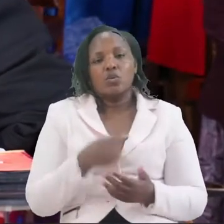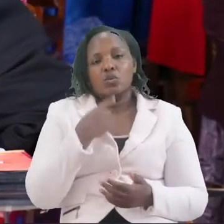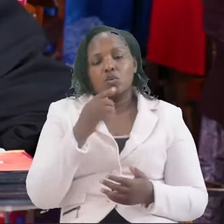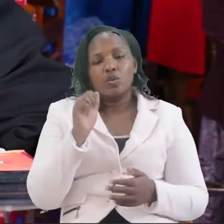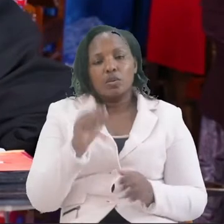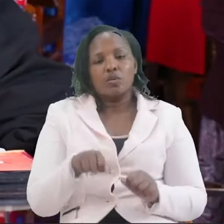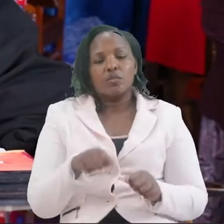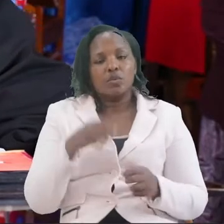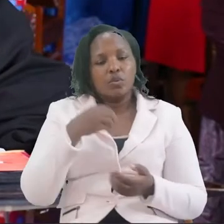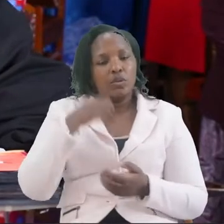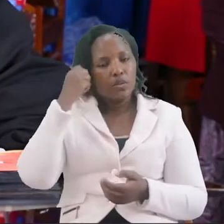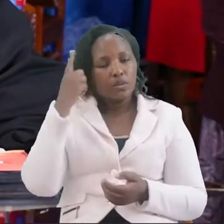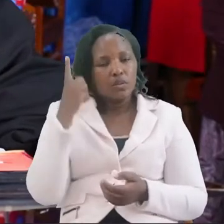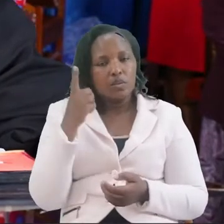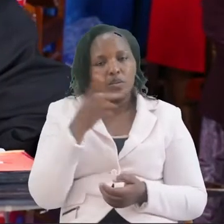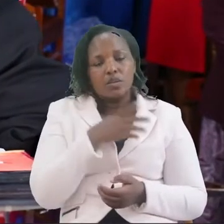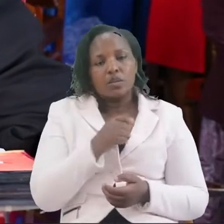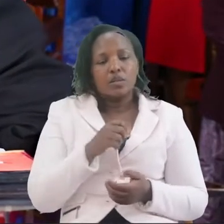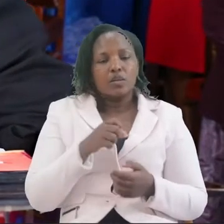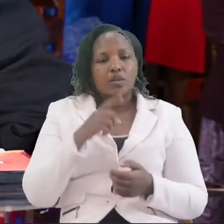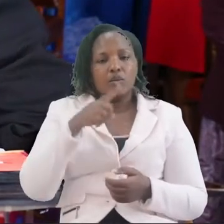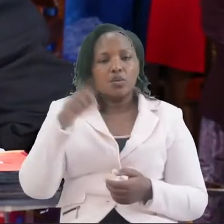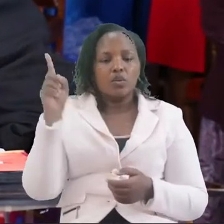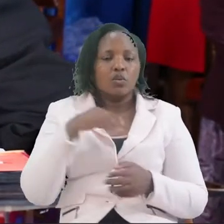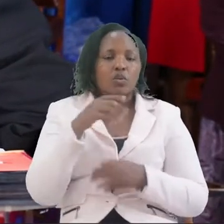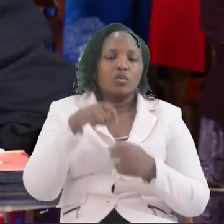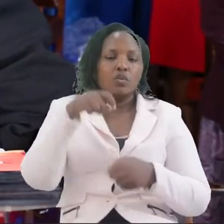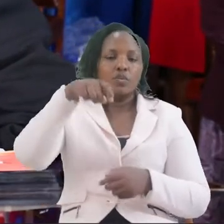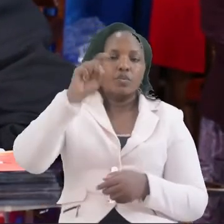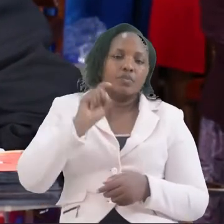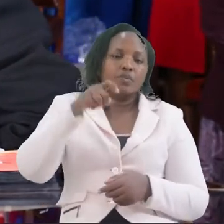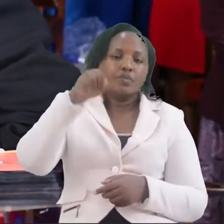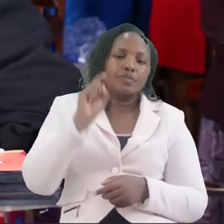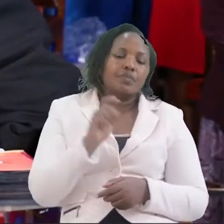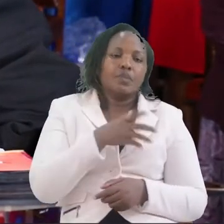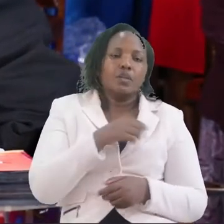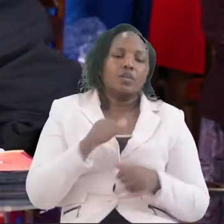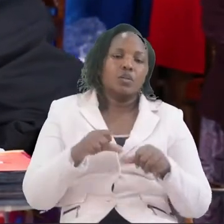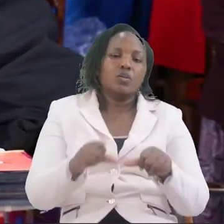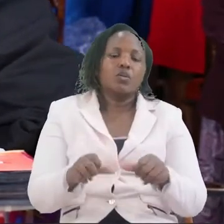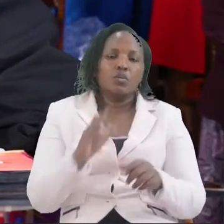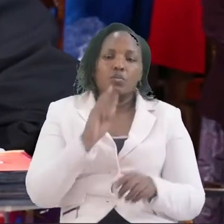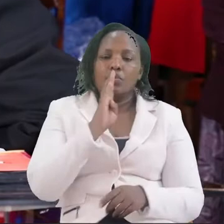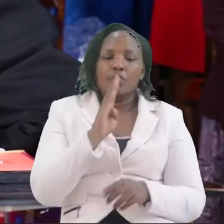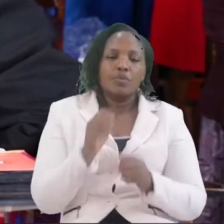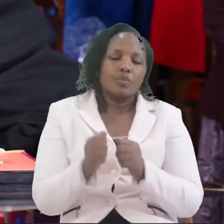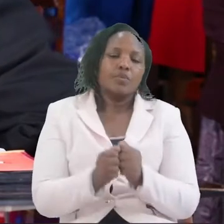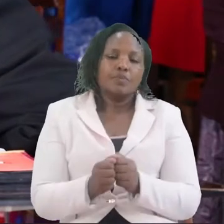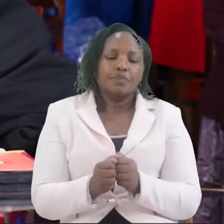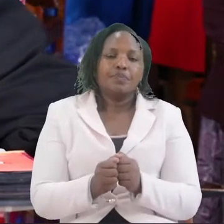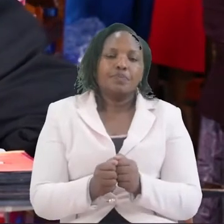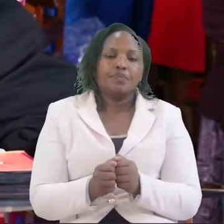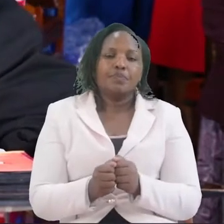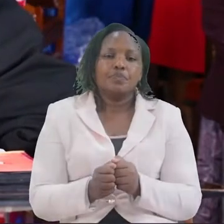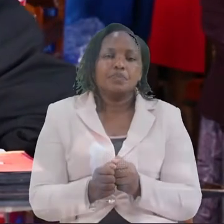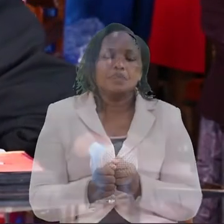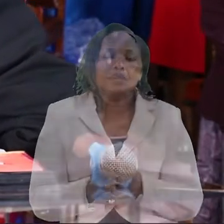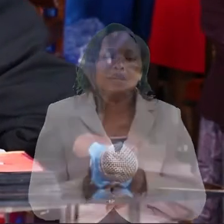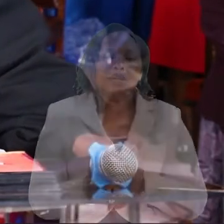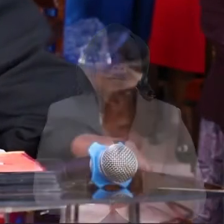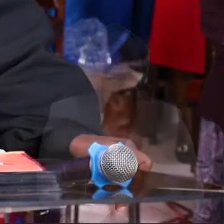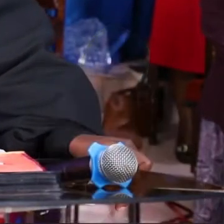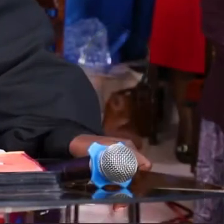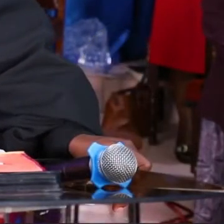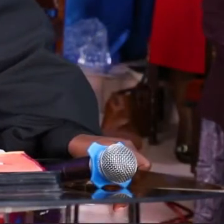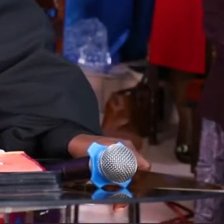wakaweza kuelewa, wakaweza kupita mitihani, na Bwana ukaendelea kuwashikilia wa ukiwalinda